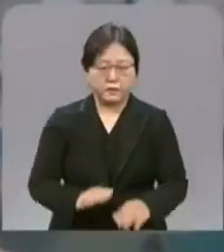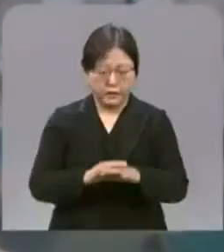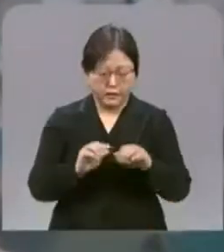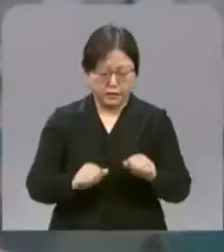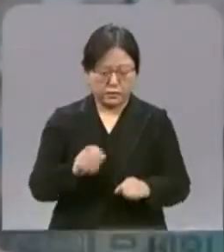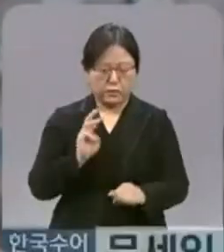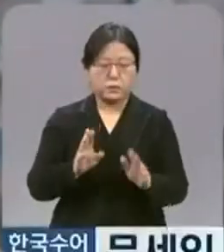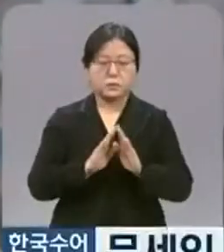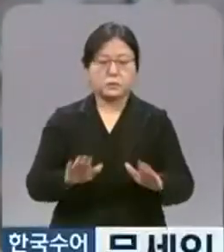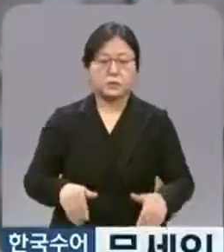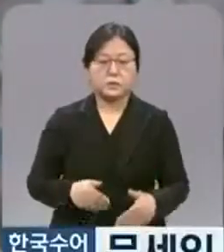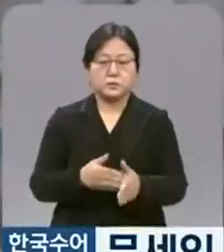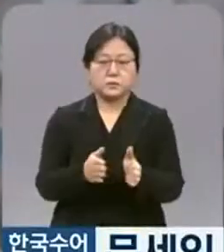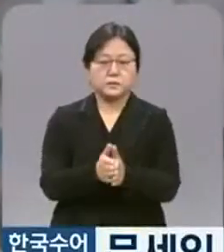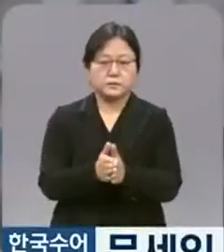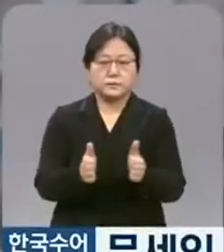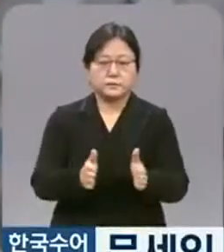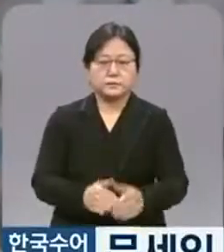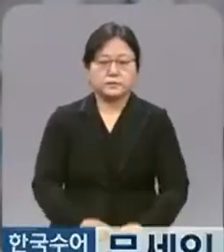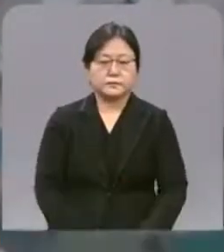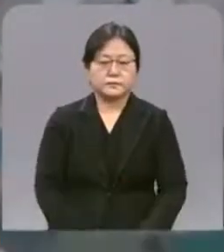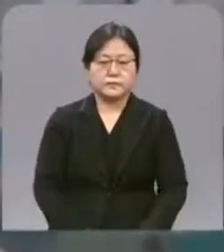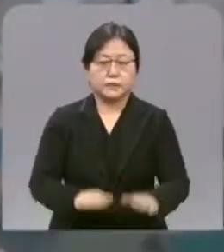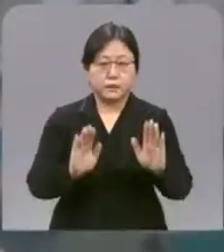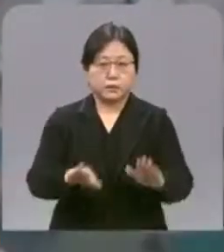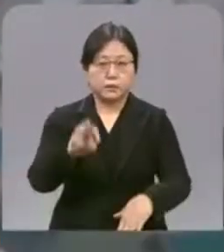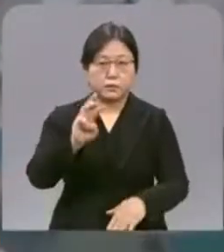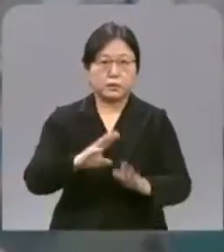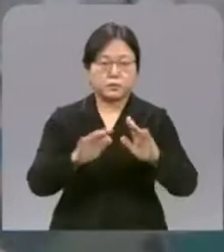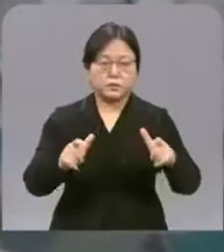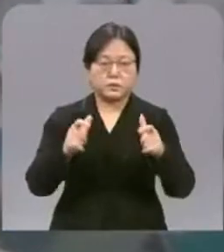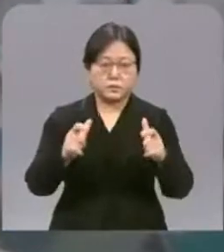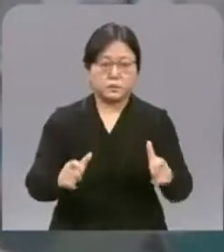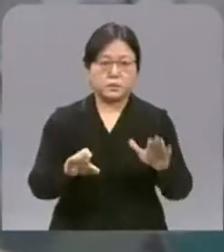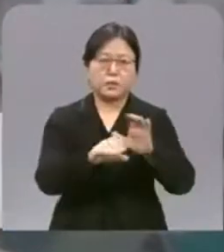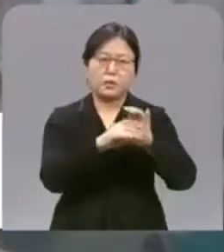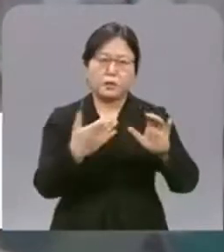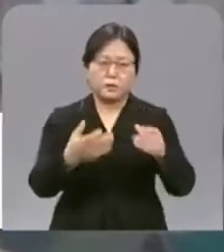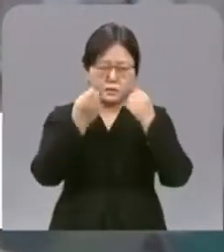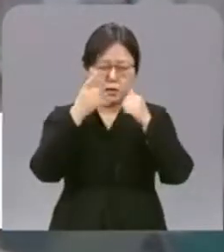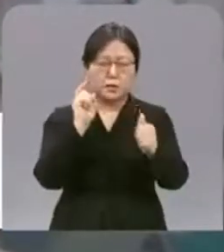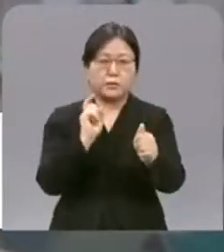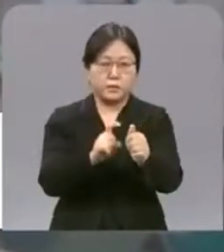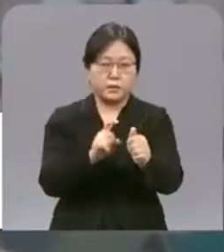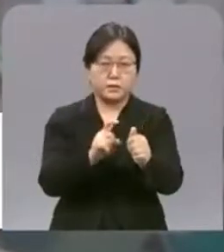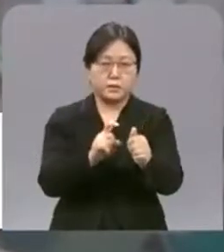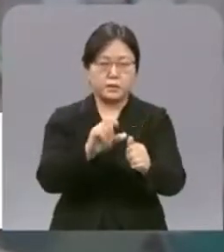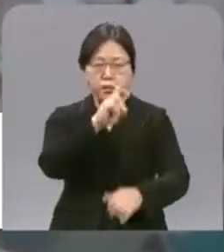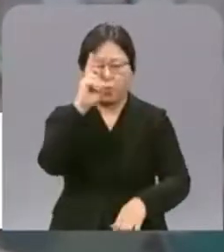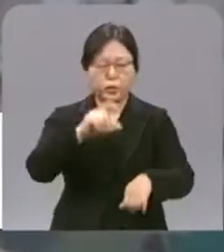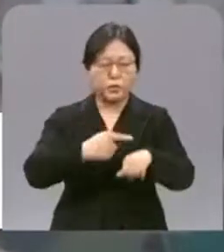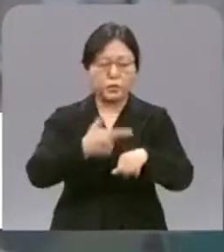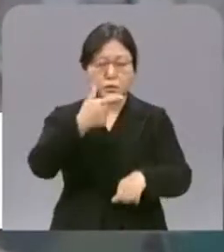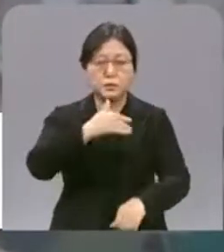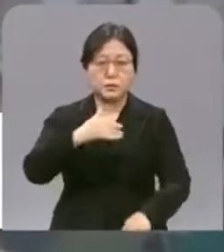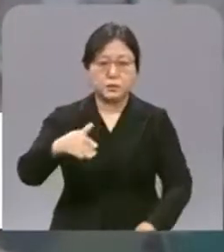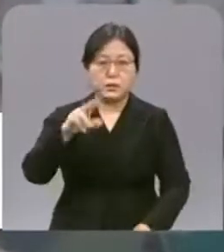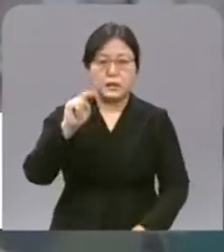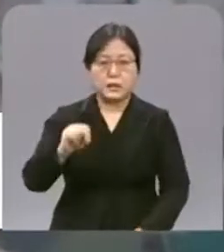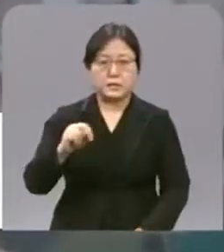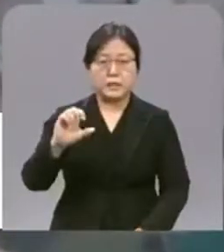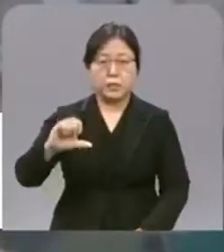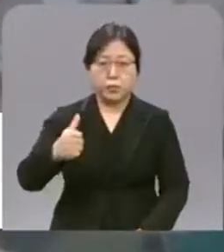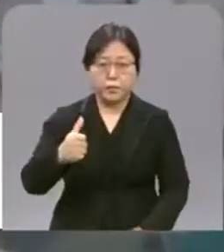안녕하십니까. 광주 전남권 KBS 9시 뉴스입니다. 오늘 광주와 전남 지역의 코로나19 신규 확진자는 오후 6시를 기준으로